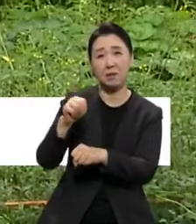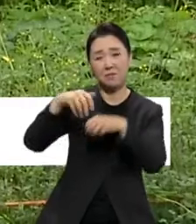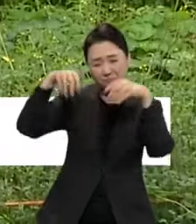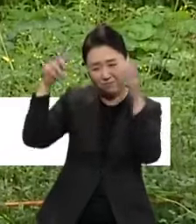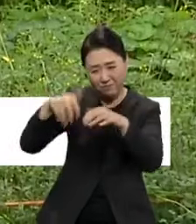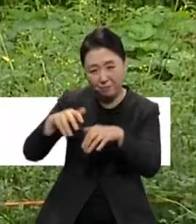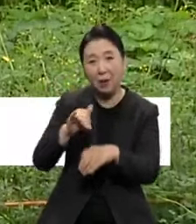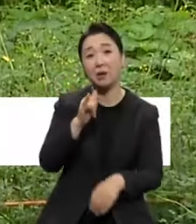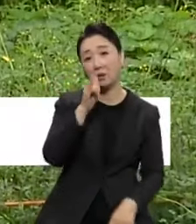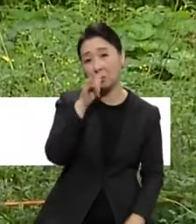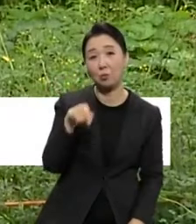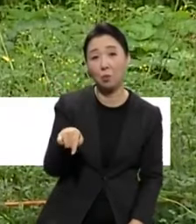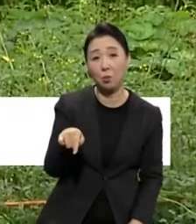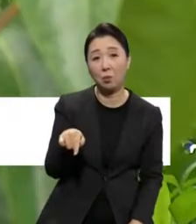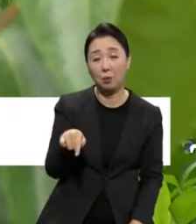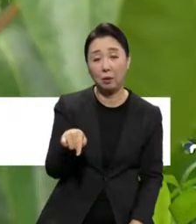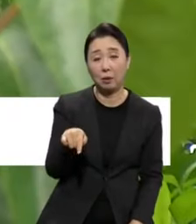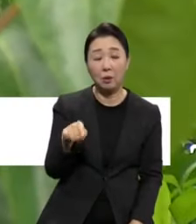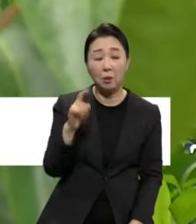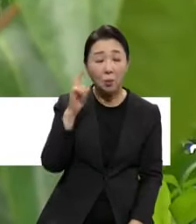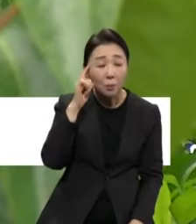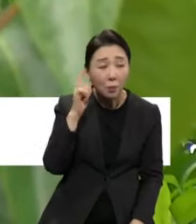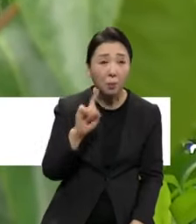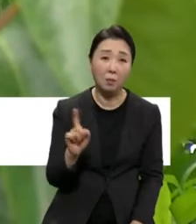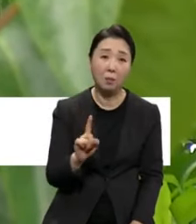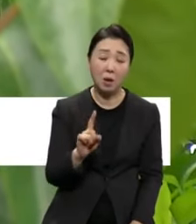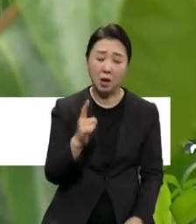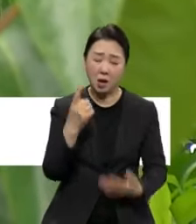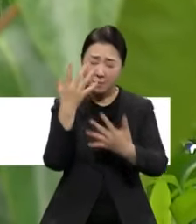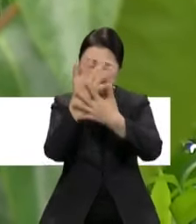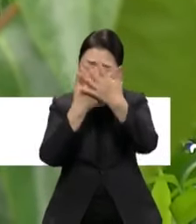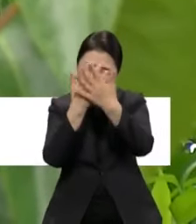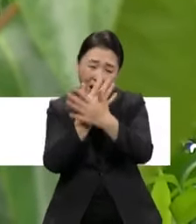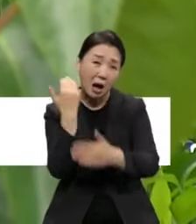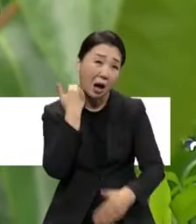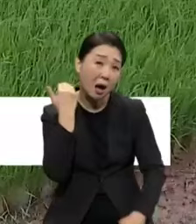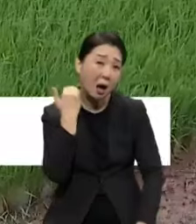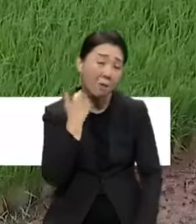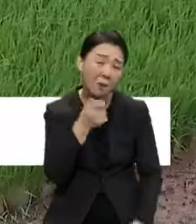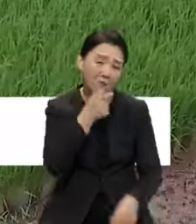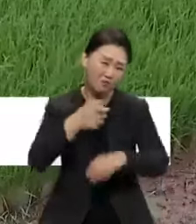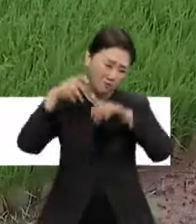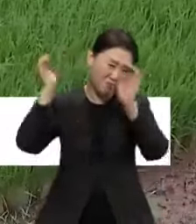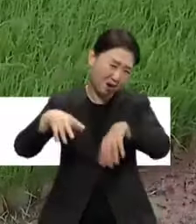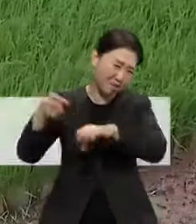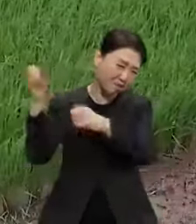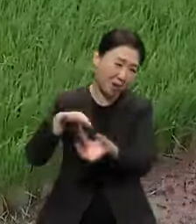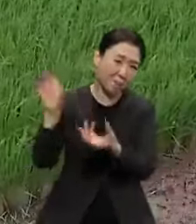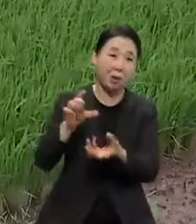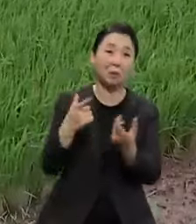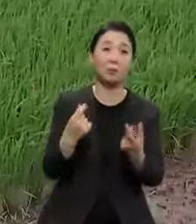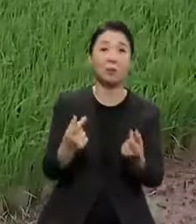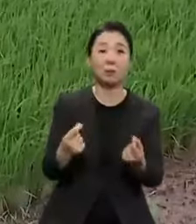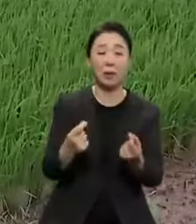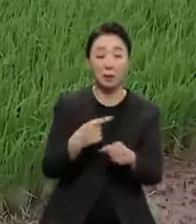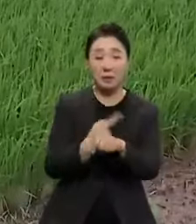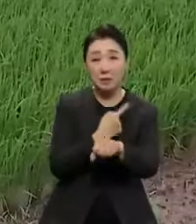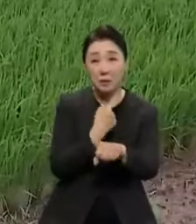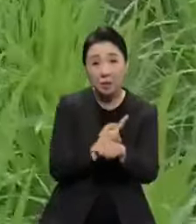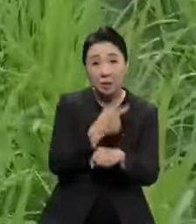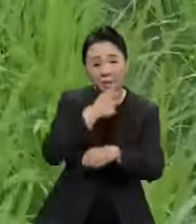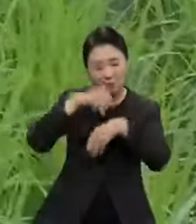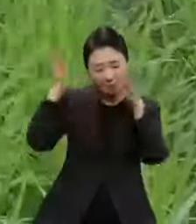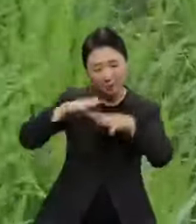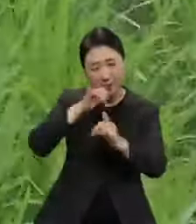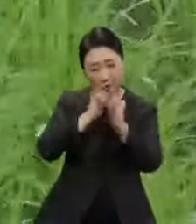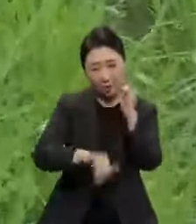포고가 쏟아졌는데요이 정도면 말 그대로 앞이 보이지 않을 정도의 물벼락 수준의 비입니다 시간당 강수로 역대